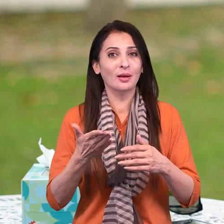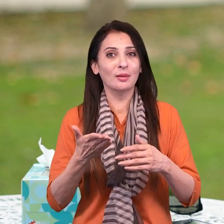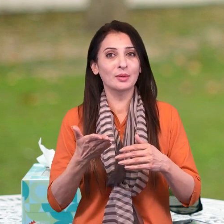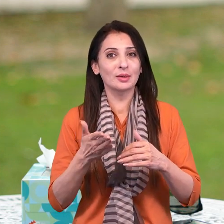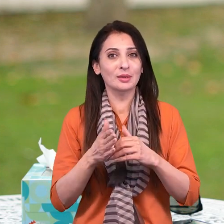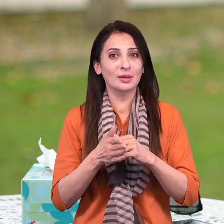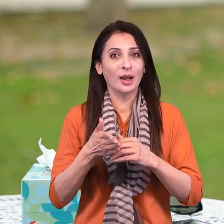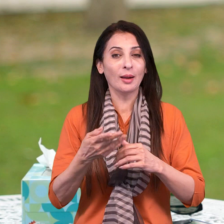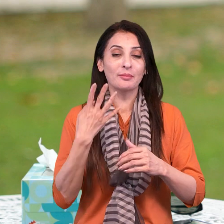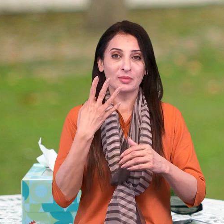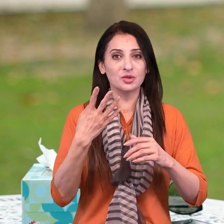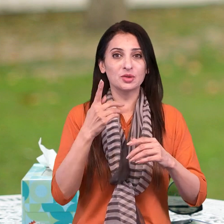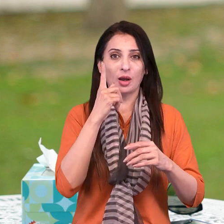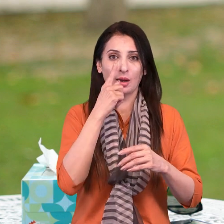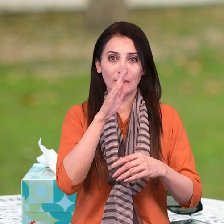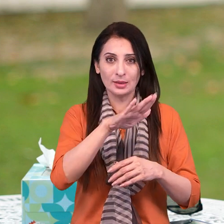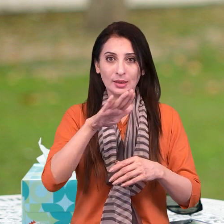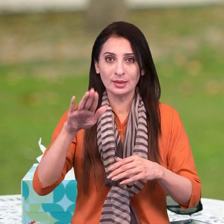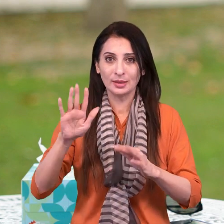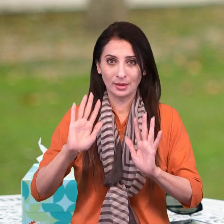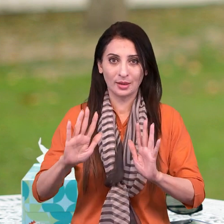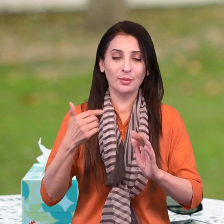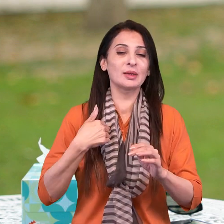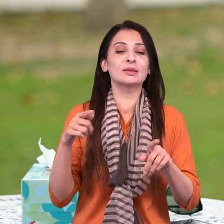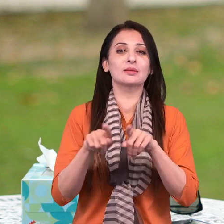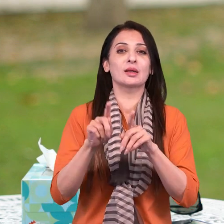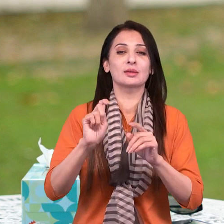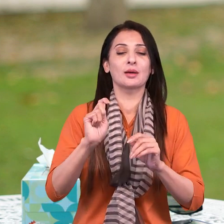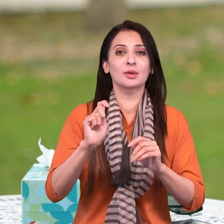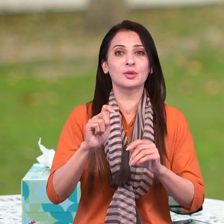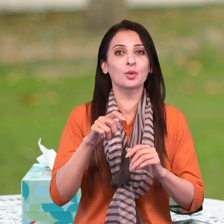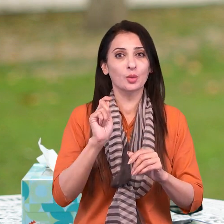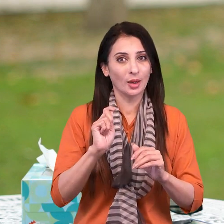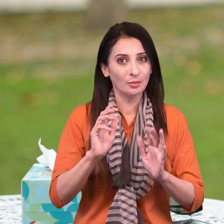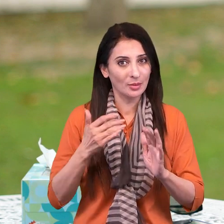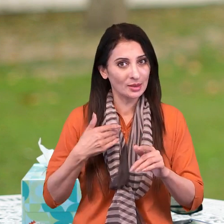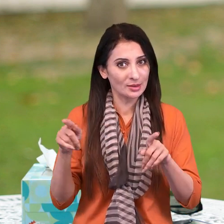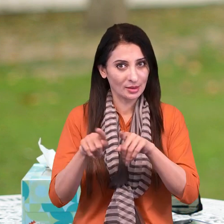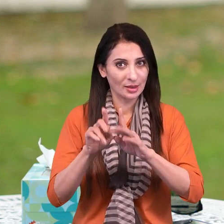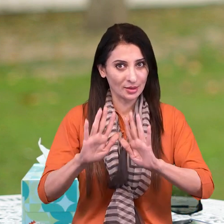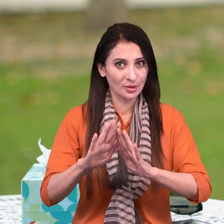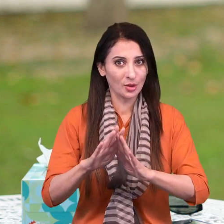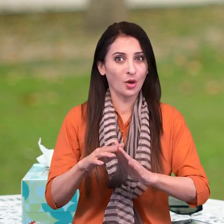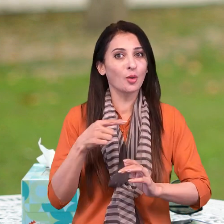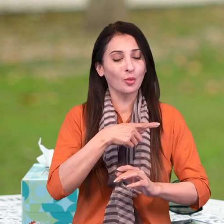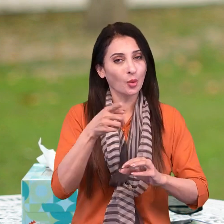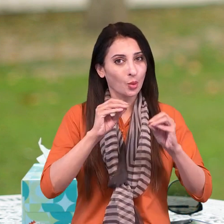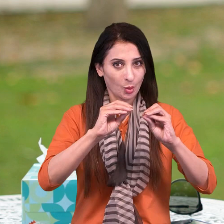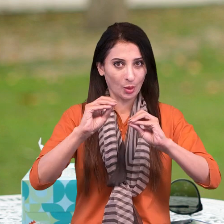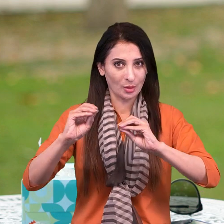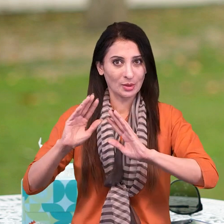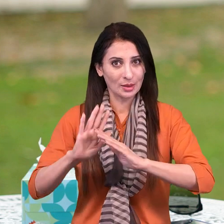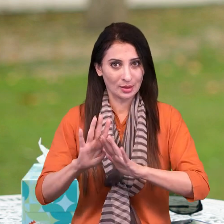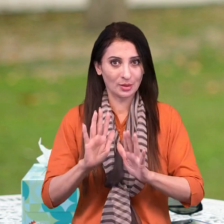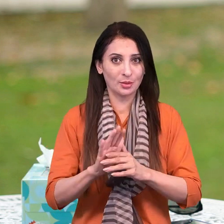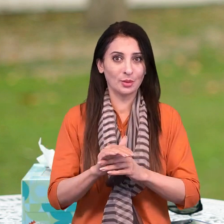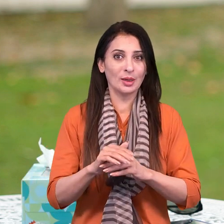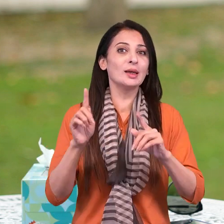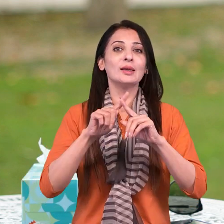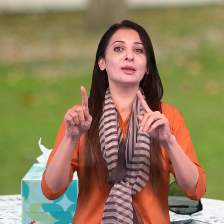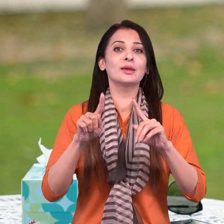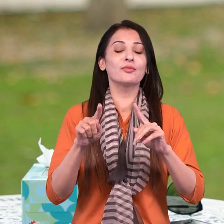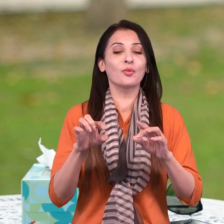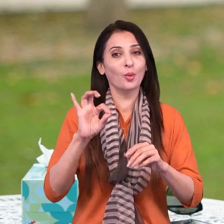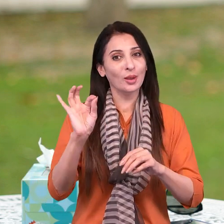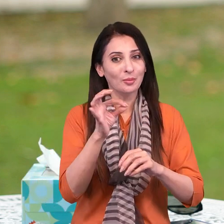मेरे पास 4 लड़कियाँ काम कर रही हैं जो बेसिकली दे वर्क एंड उनको आई हेल्प देम आउट अ लिटिल विद डिज़ाइनिंग, लेकिन दे आर